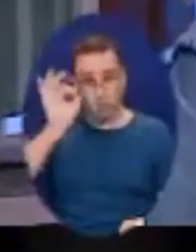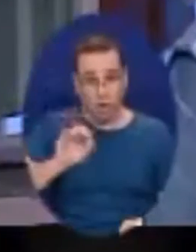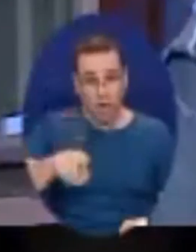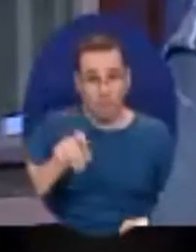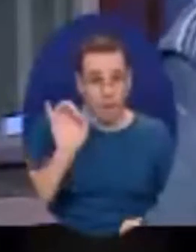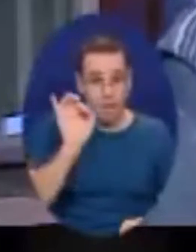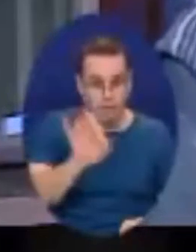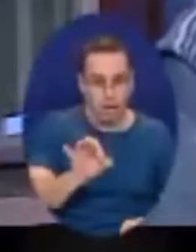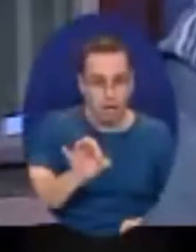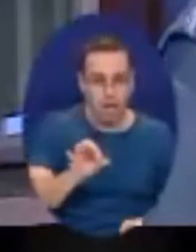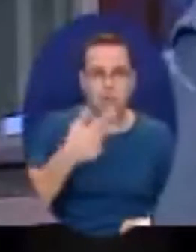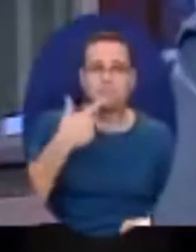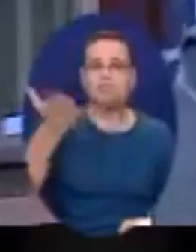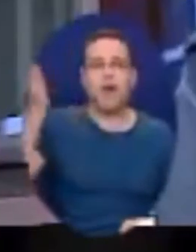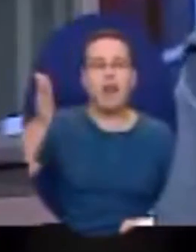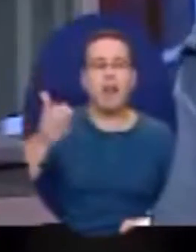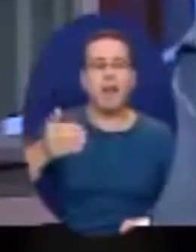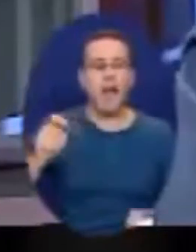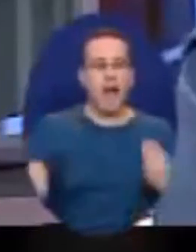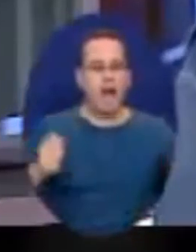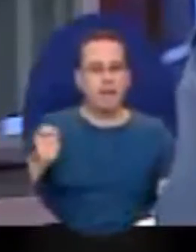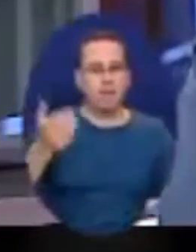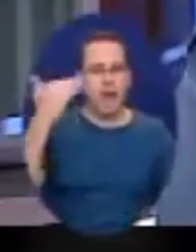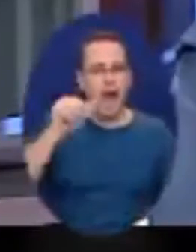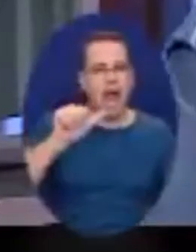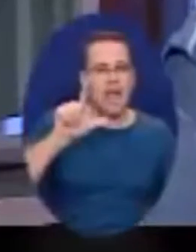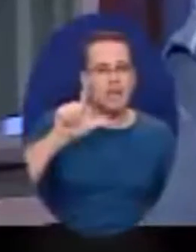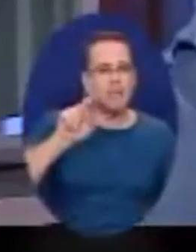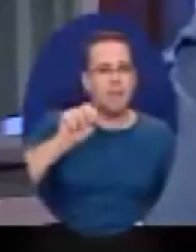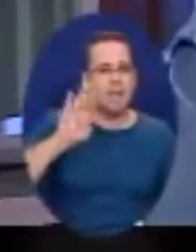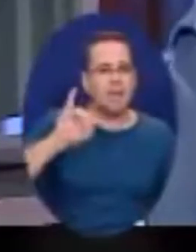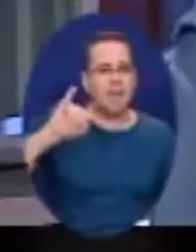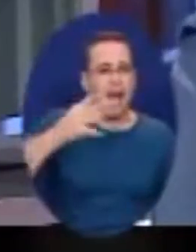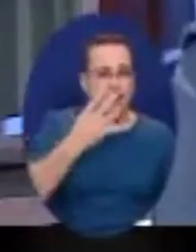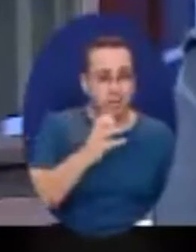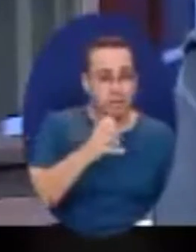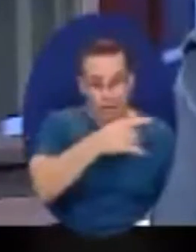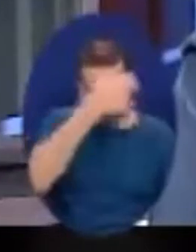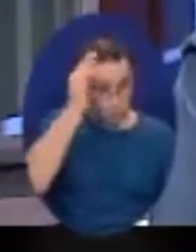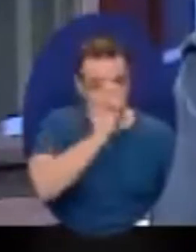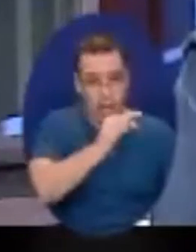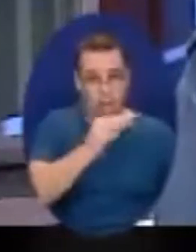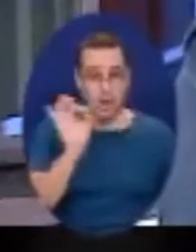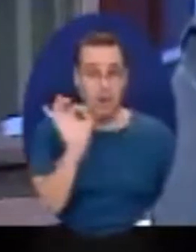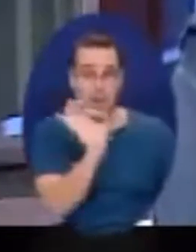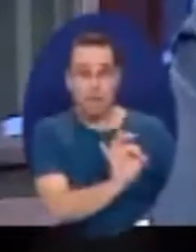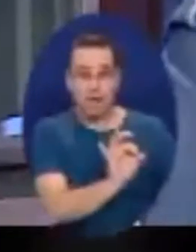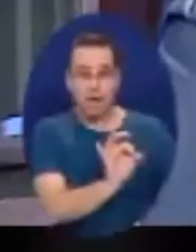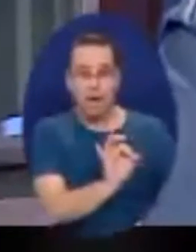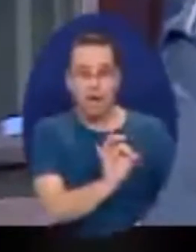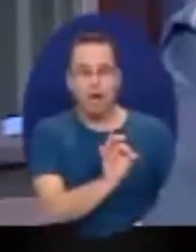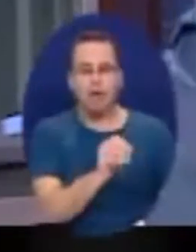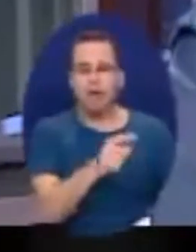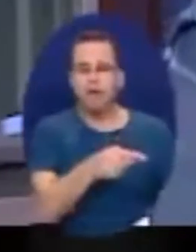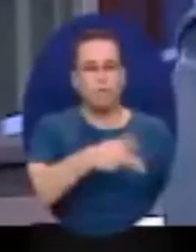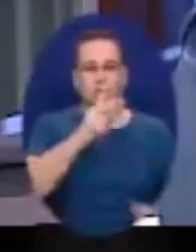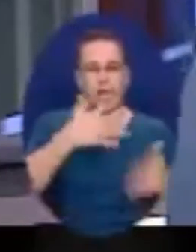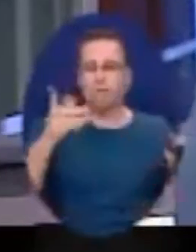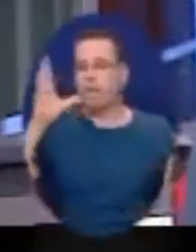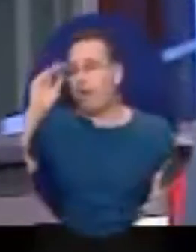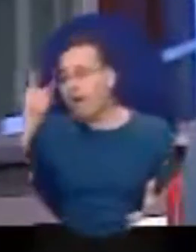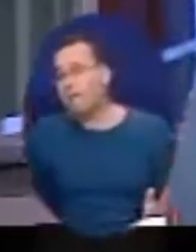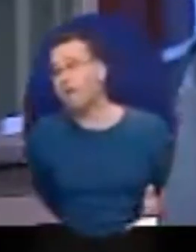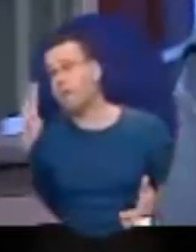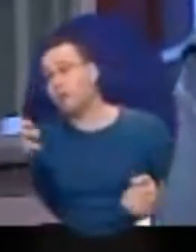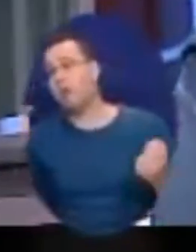להיפגע, אלן ב-40, למה ללכת רחוק? הסיכוי שלהם להיפגע הרבה יותר גדול מגבר. גבר, מקסימום, קטטה, נכון,